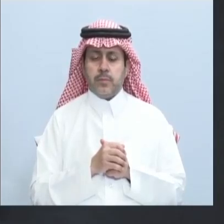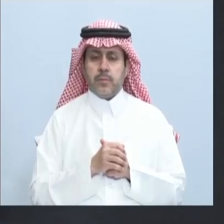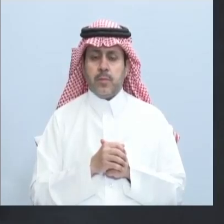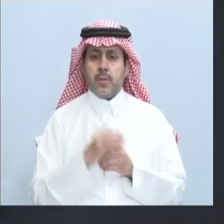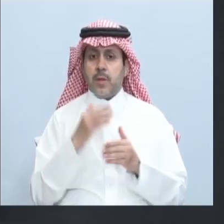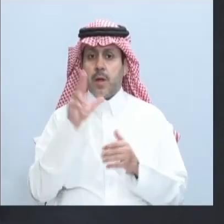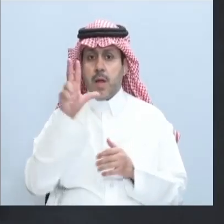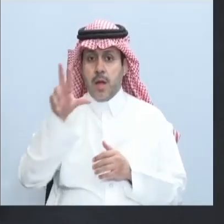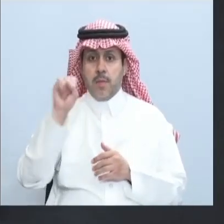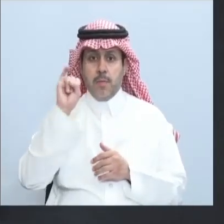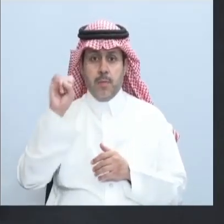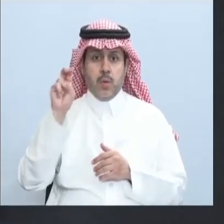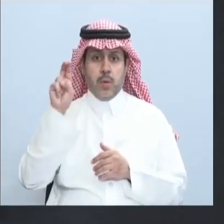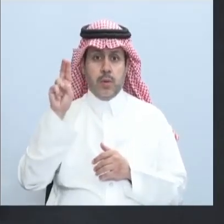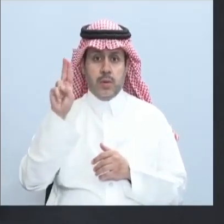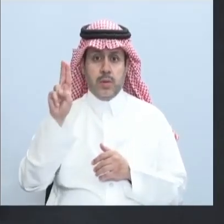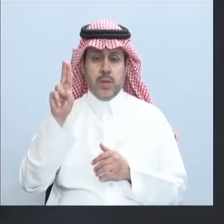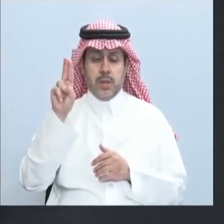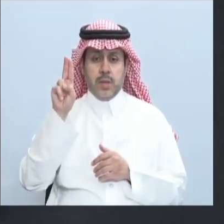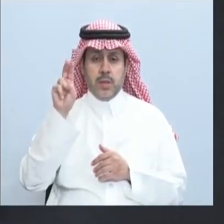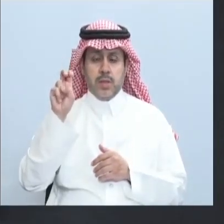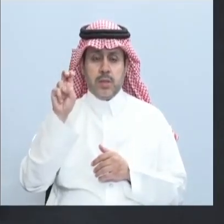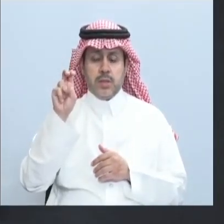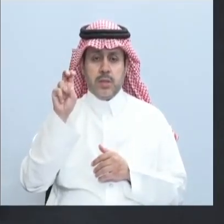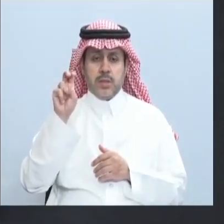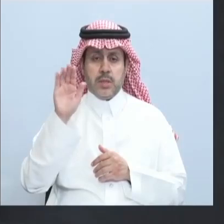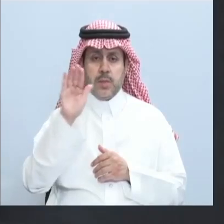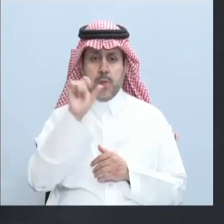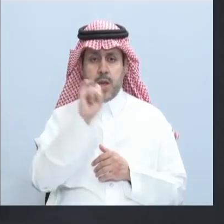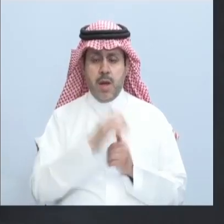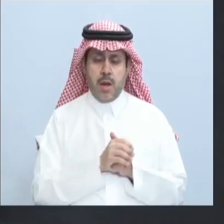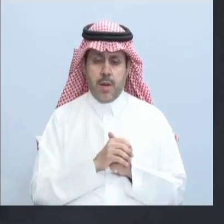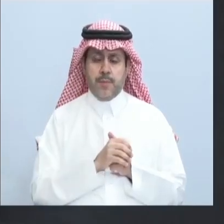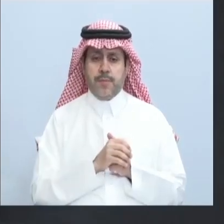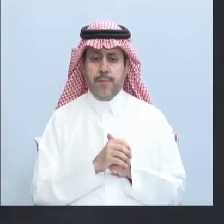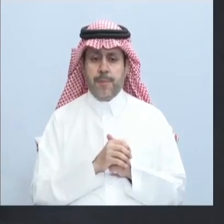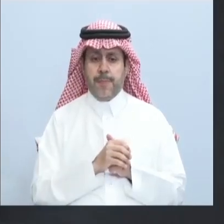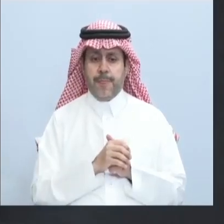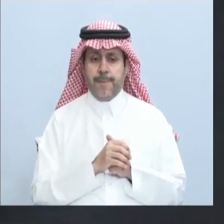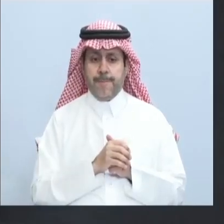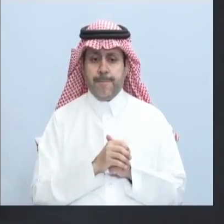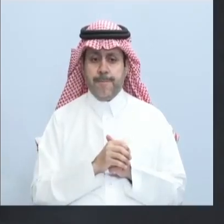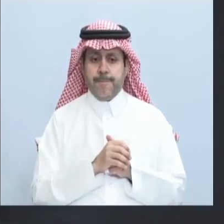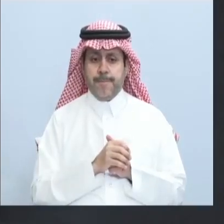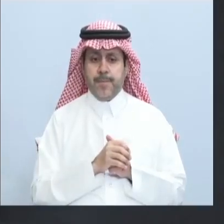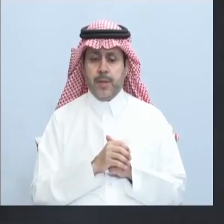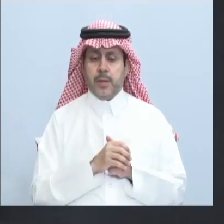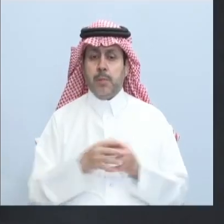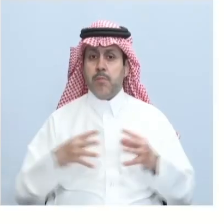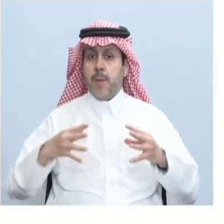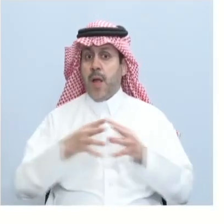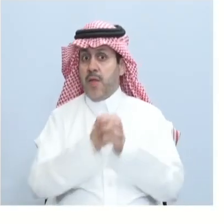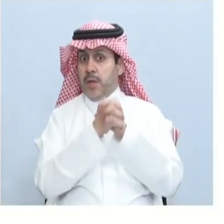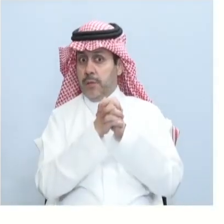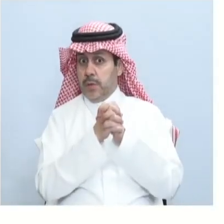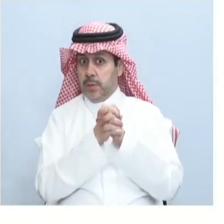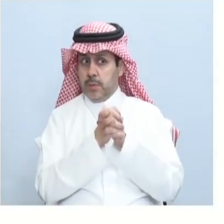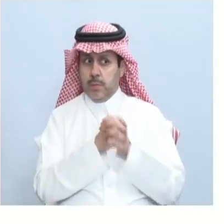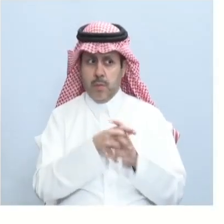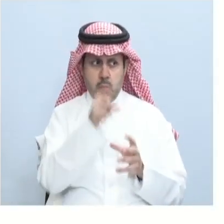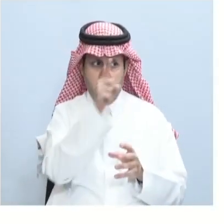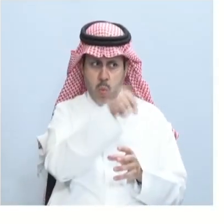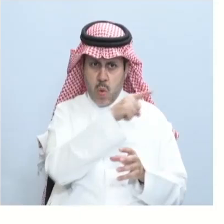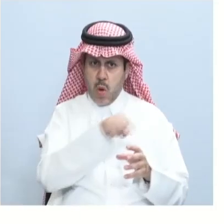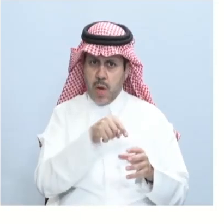ما المراد بال المقتسمين المراد بذلك المتحالفين الذين تحالفوا على مخالفه